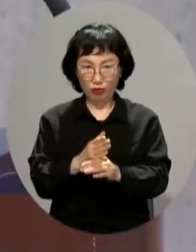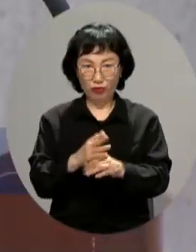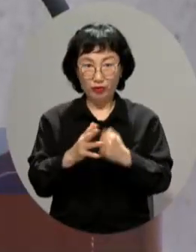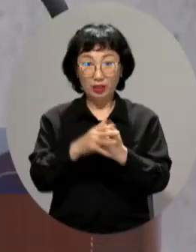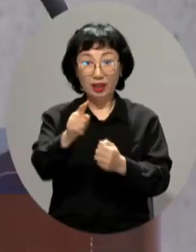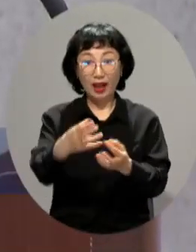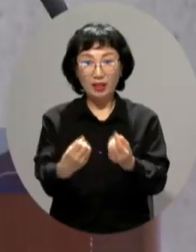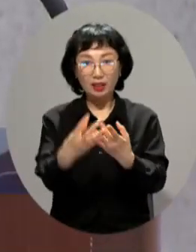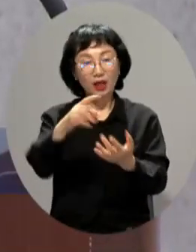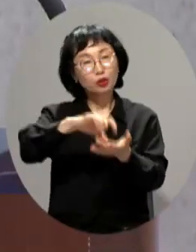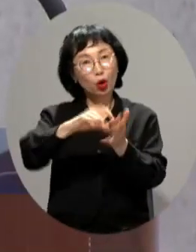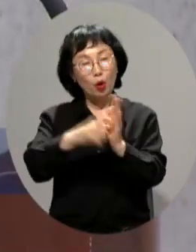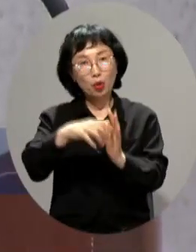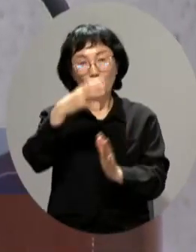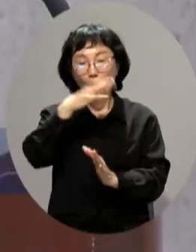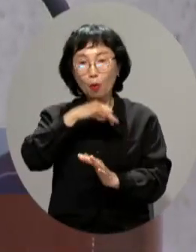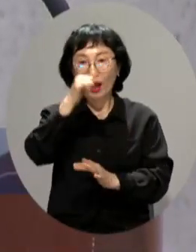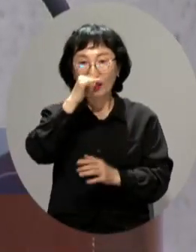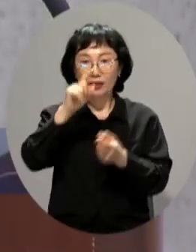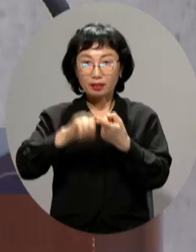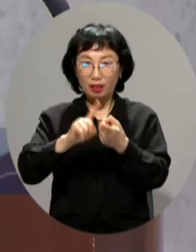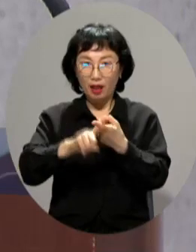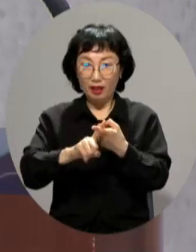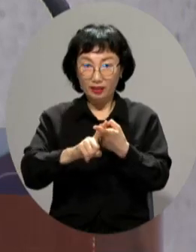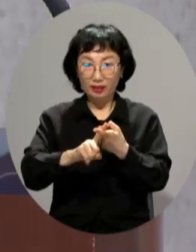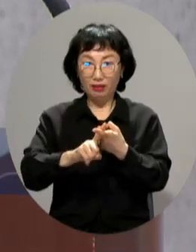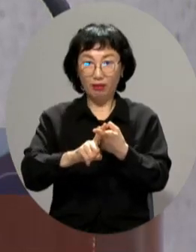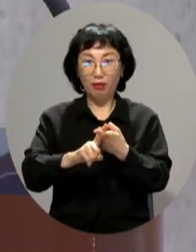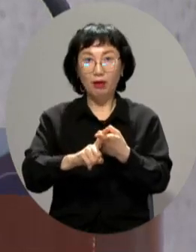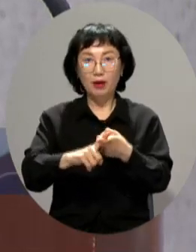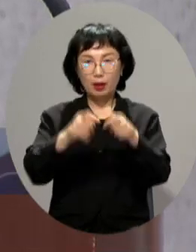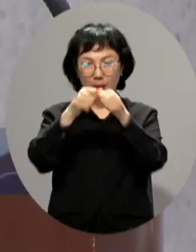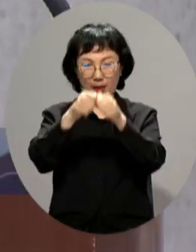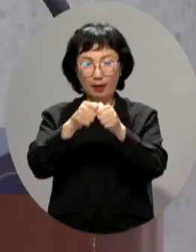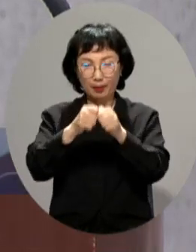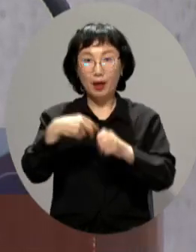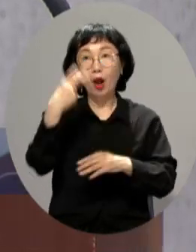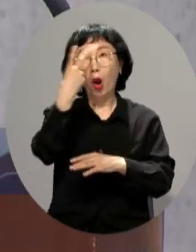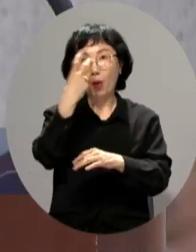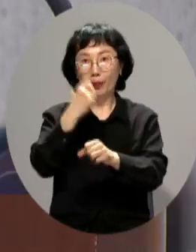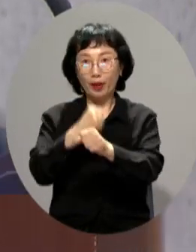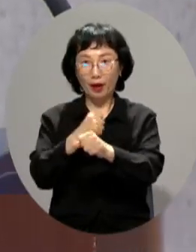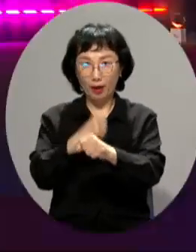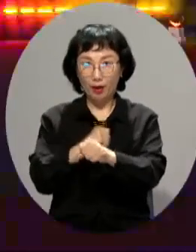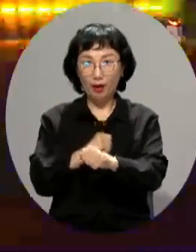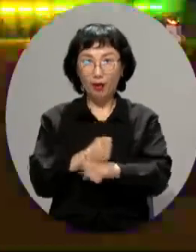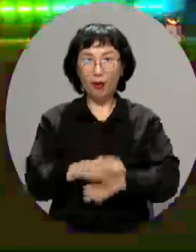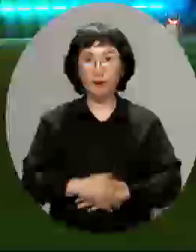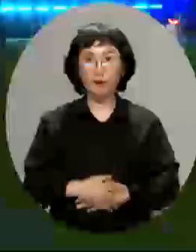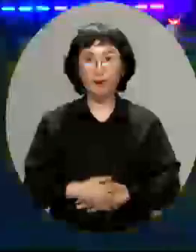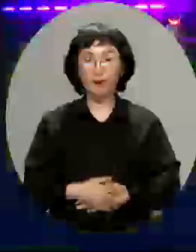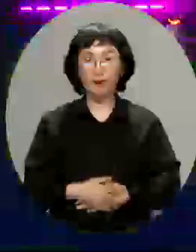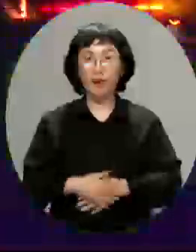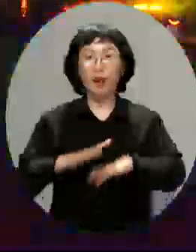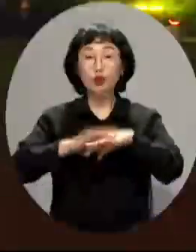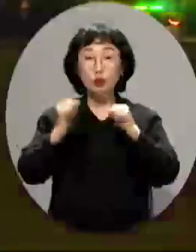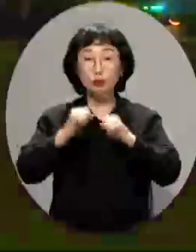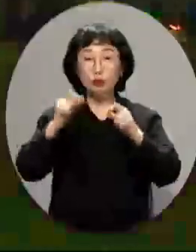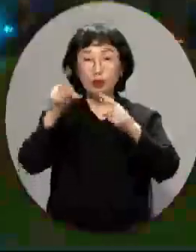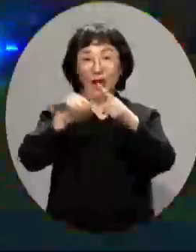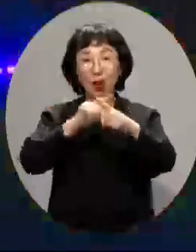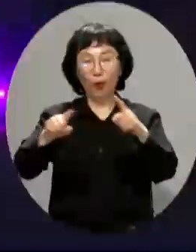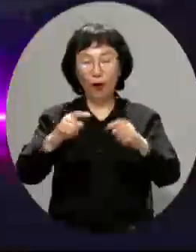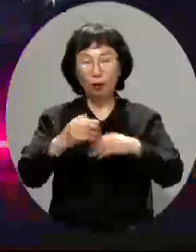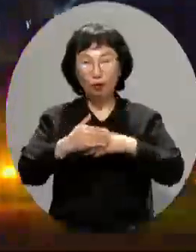그 정도의 효과를 거두었는지에 관해서 면밀하게 검토를 하고. 전라북도는 대회